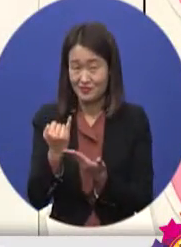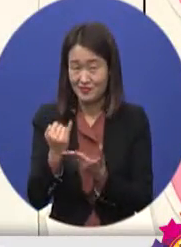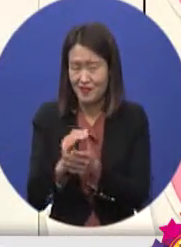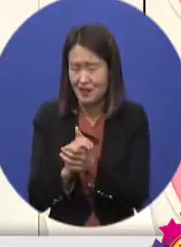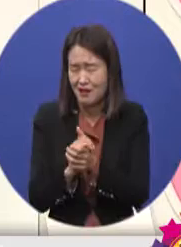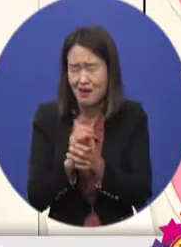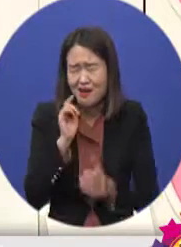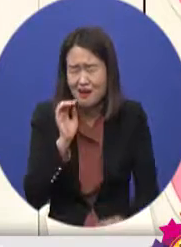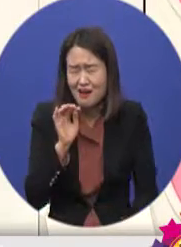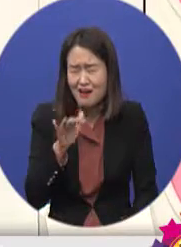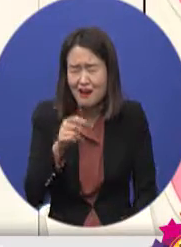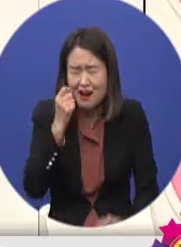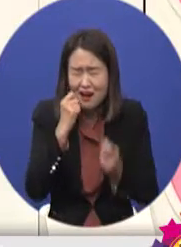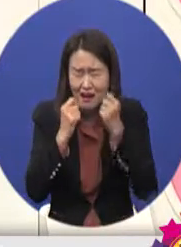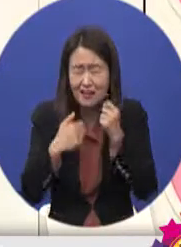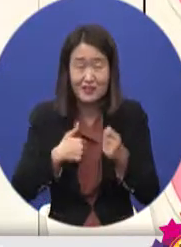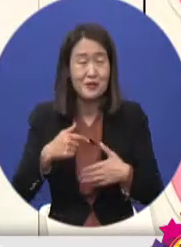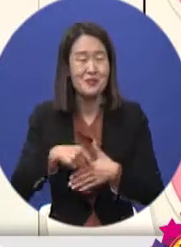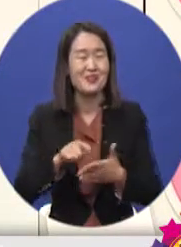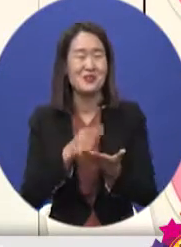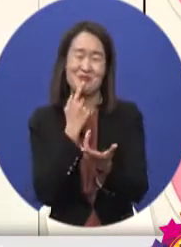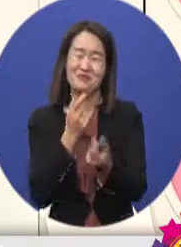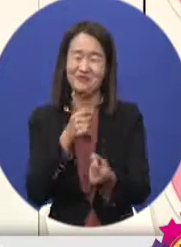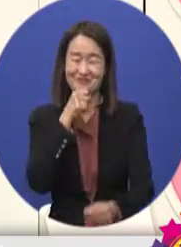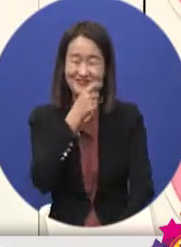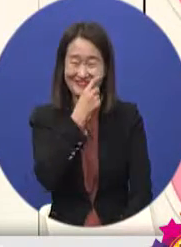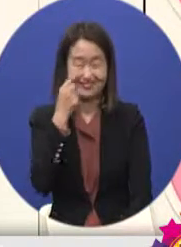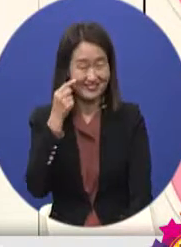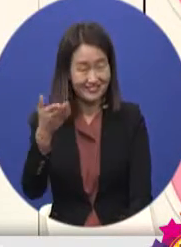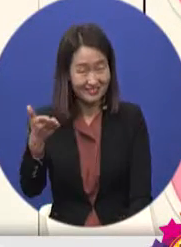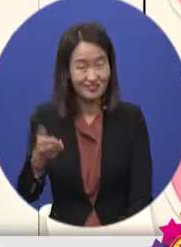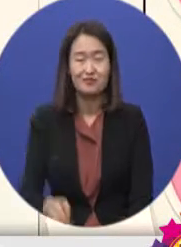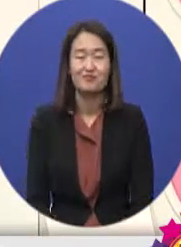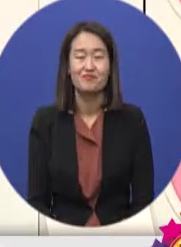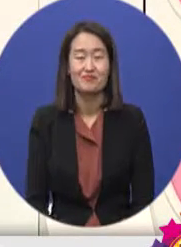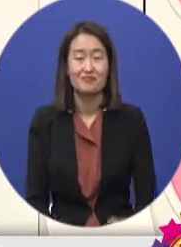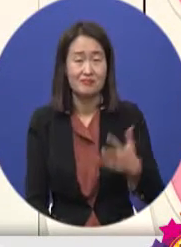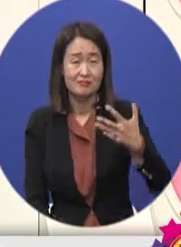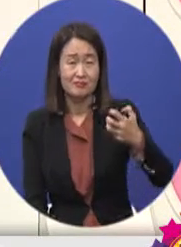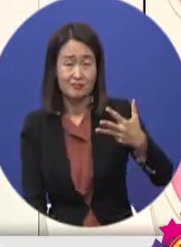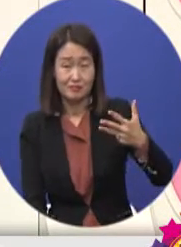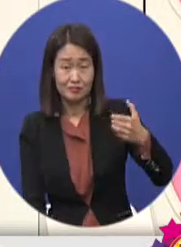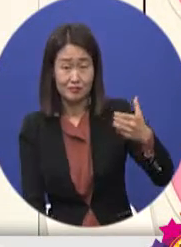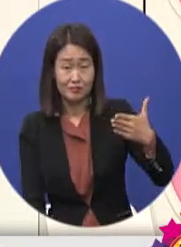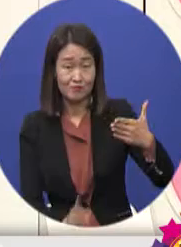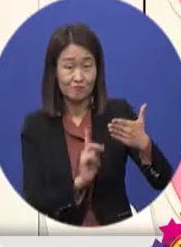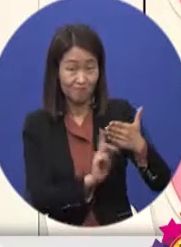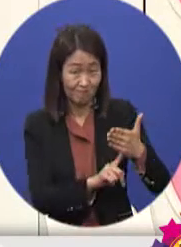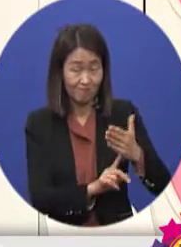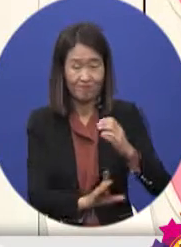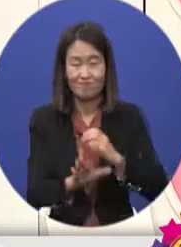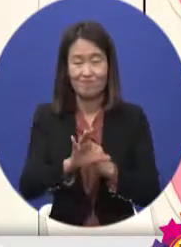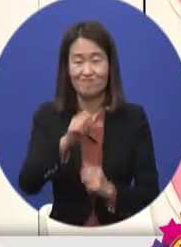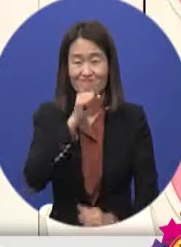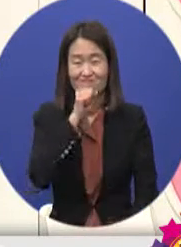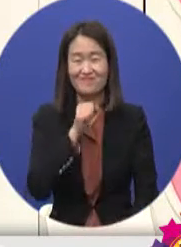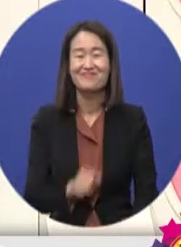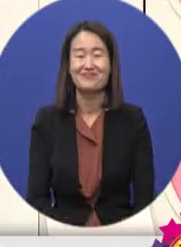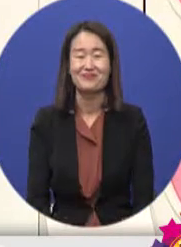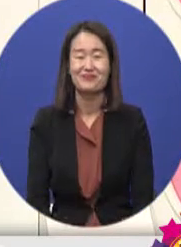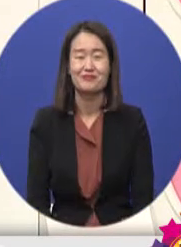그리워 우는 이 마음 제 마음입니다. 자, 점수 볼게요. 8점, 8점, 9점 보너스